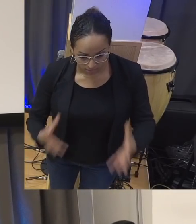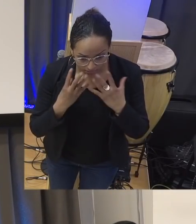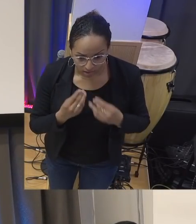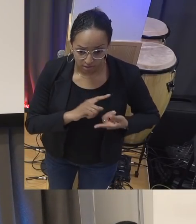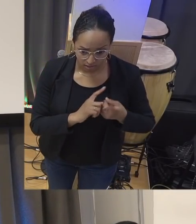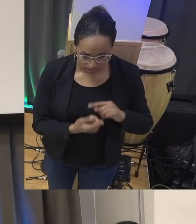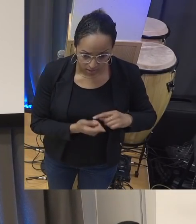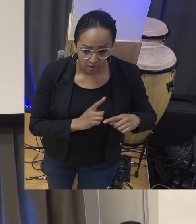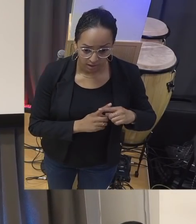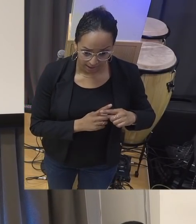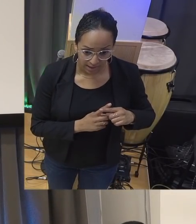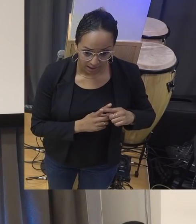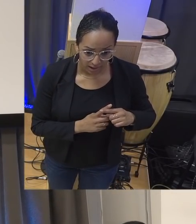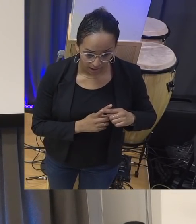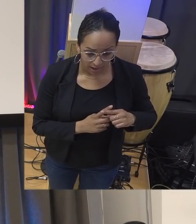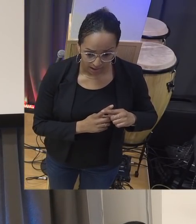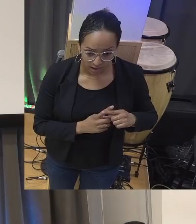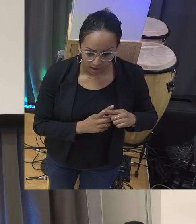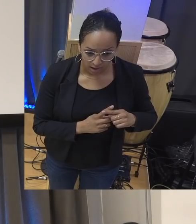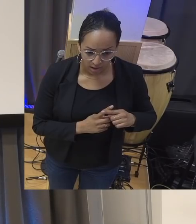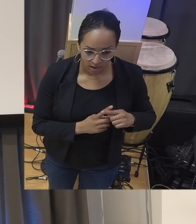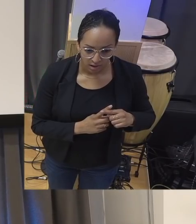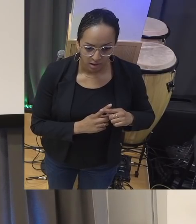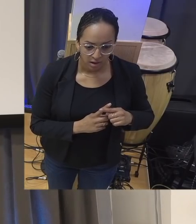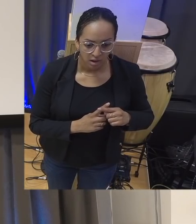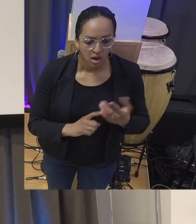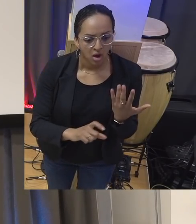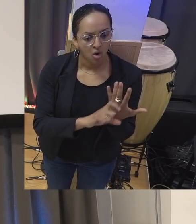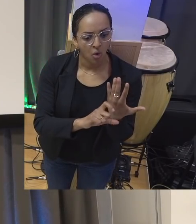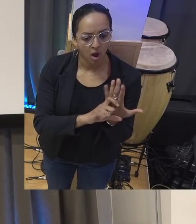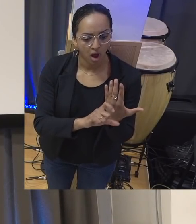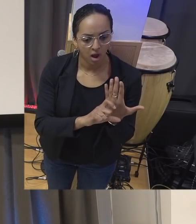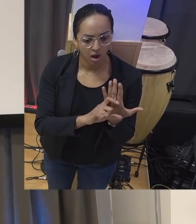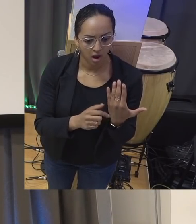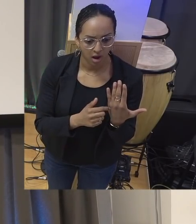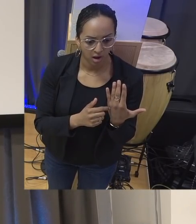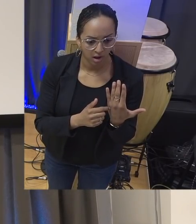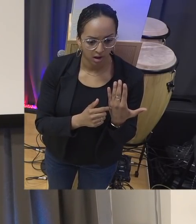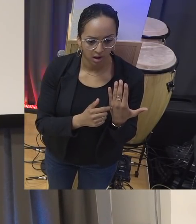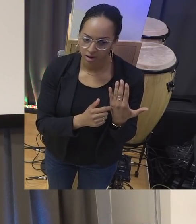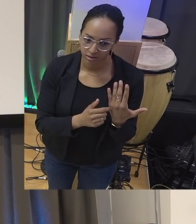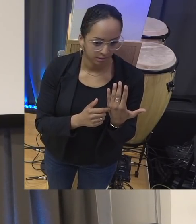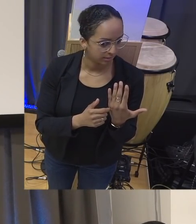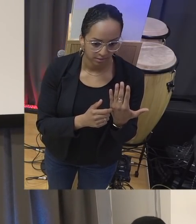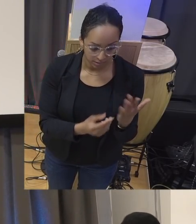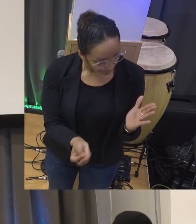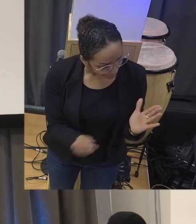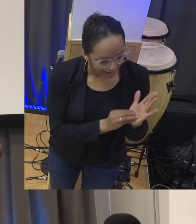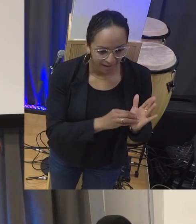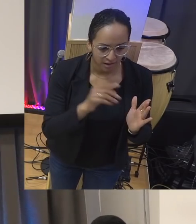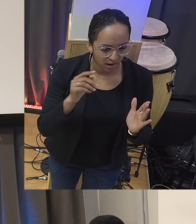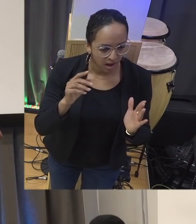Rahman Rahim, il est parlé de clémence, de miséricorde dans le Coran. Mais il n'y a pas cet amour agapé, cet amour